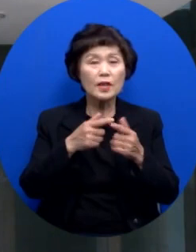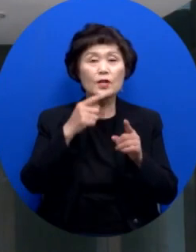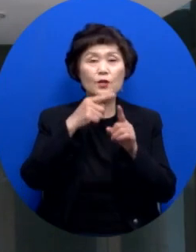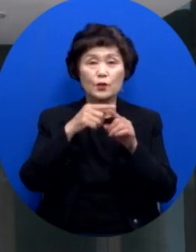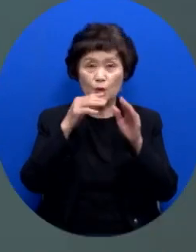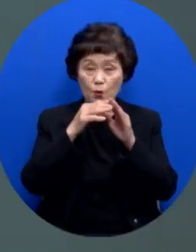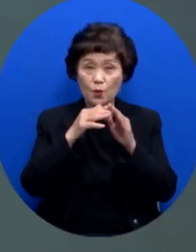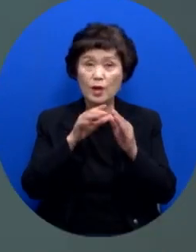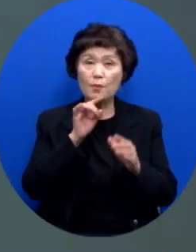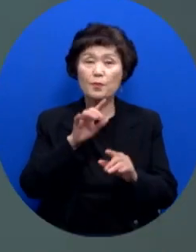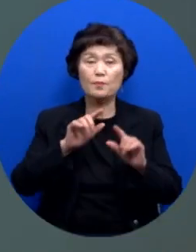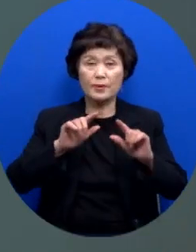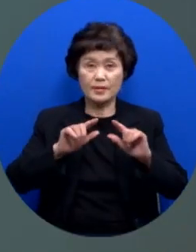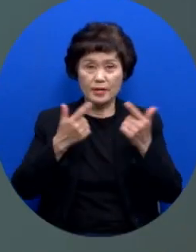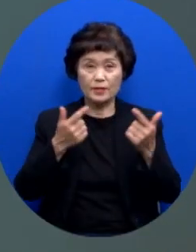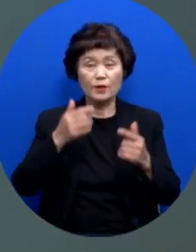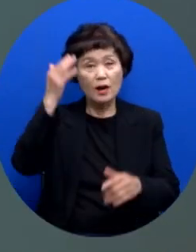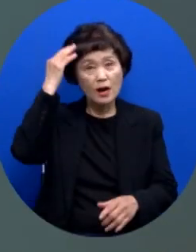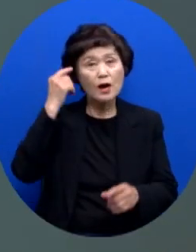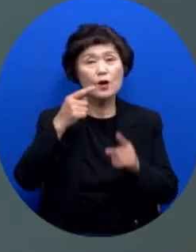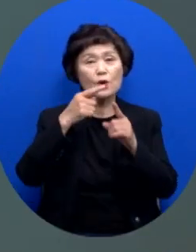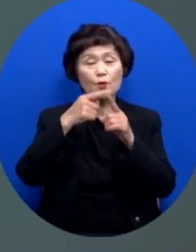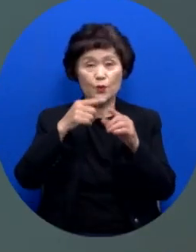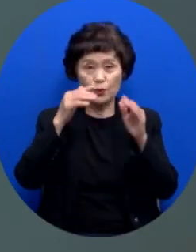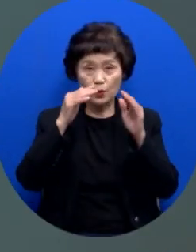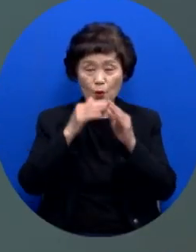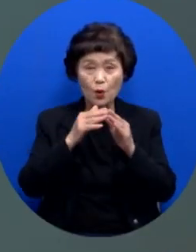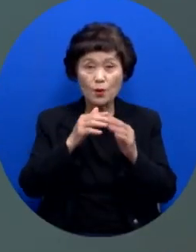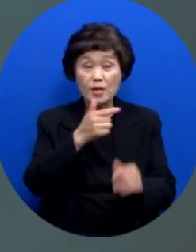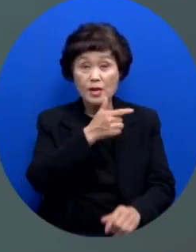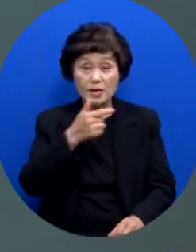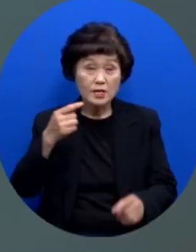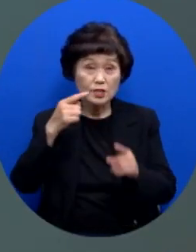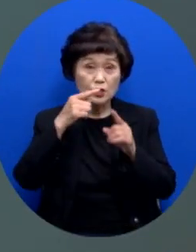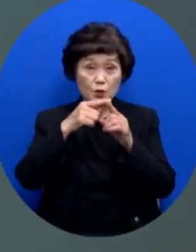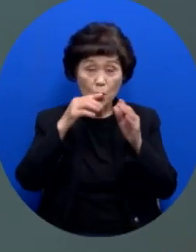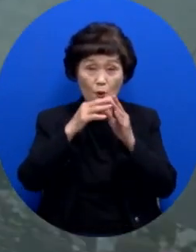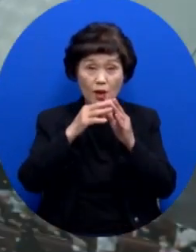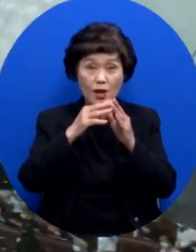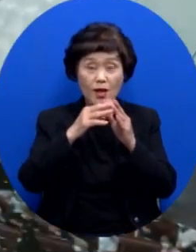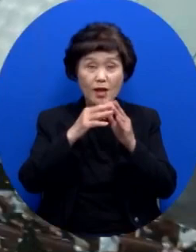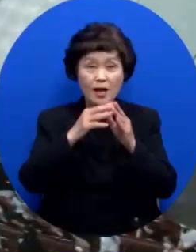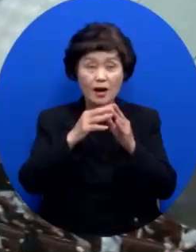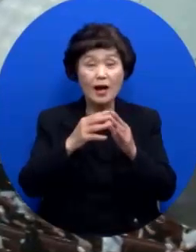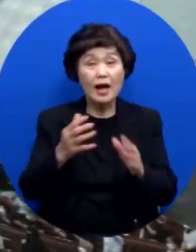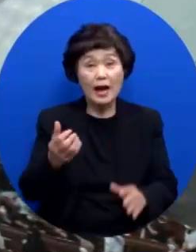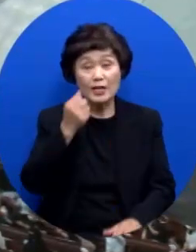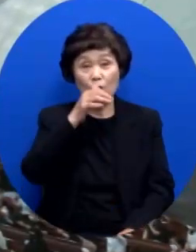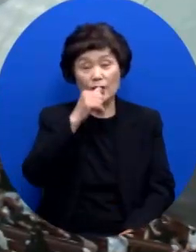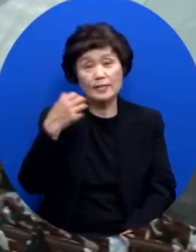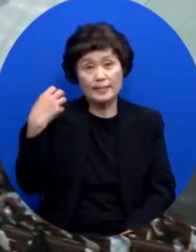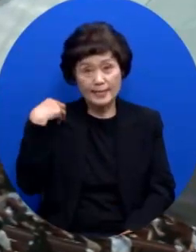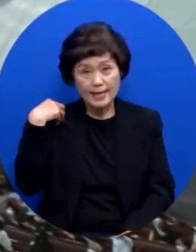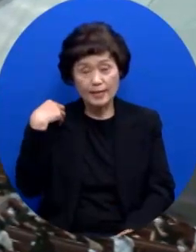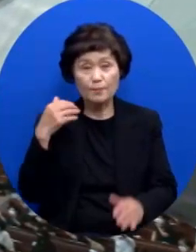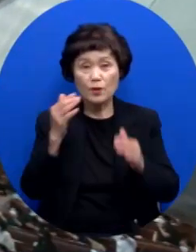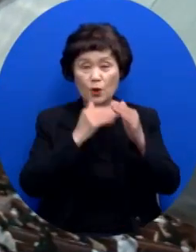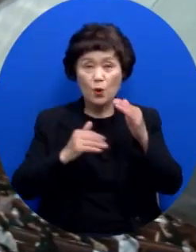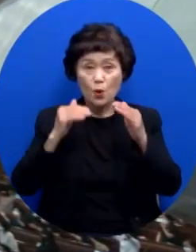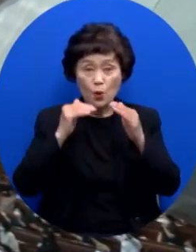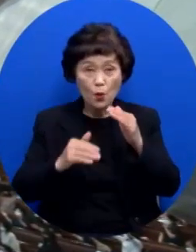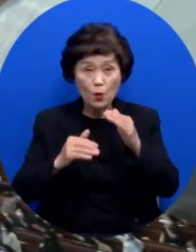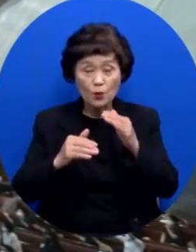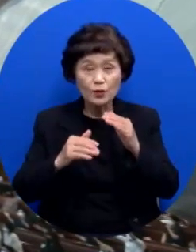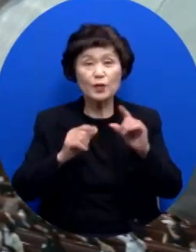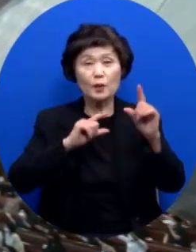아니라 한국교회에도 마찬가지고 대형교회가 가지는 책임, 공적 자산으로서